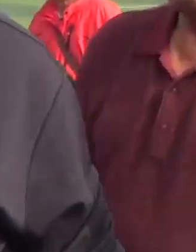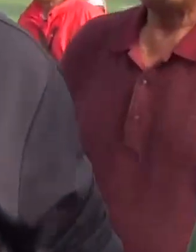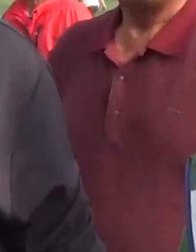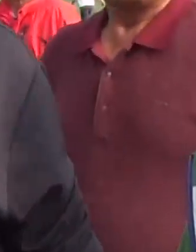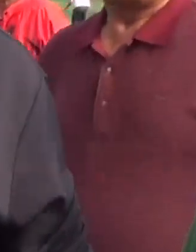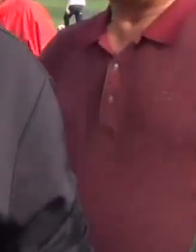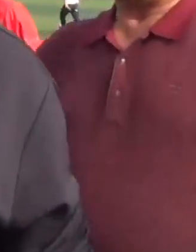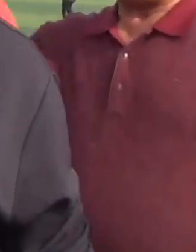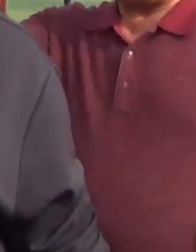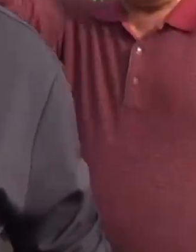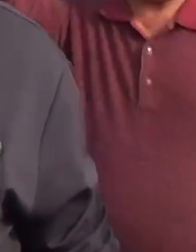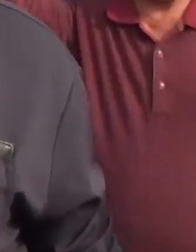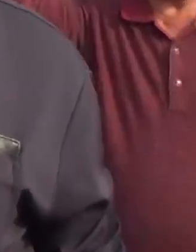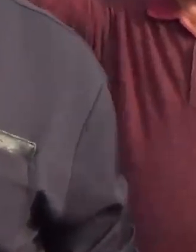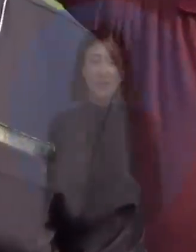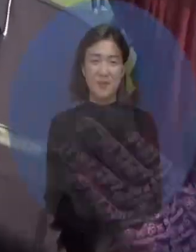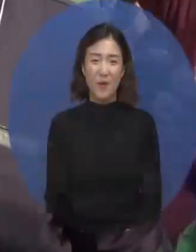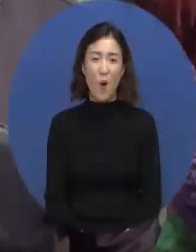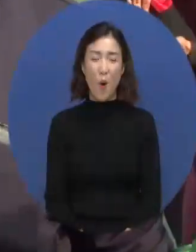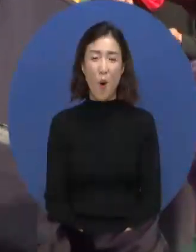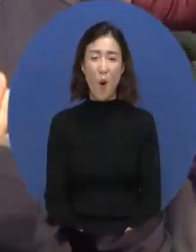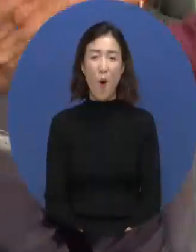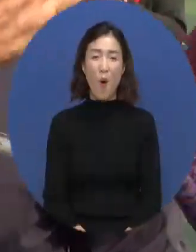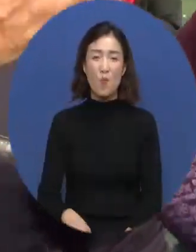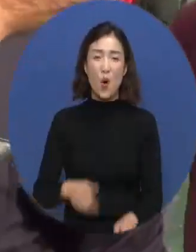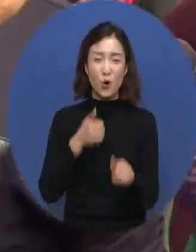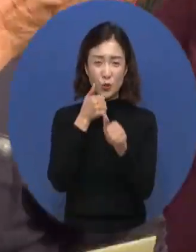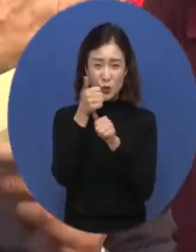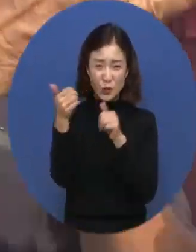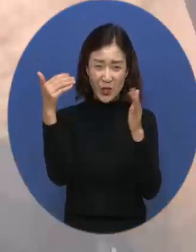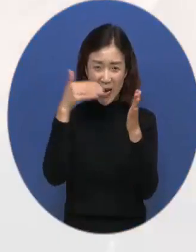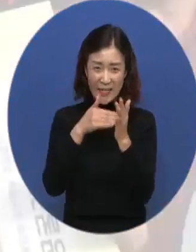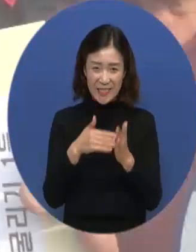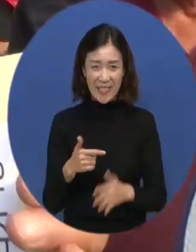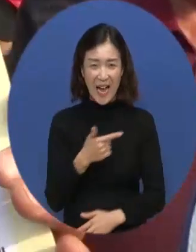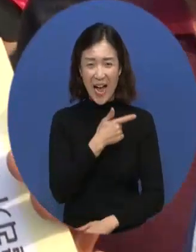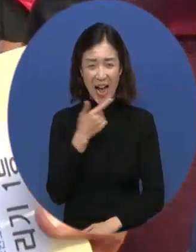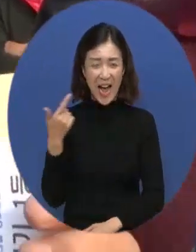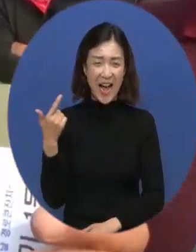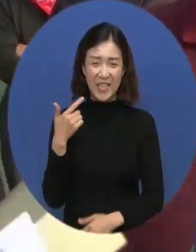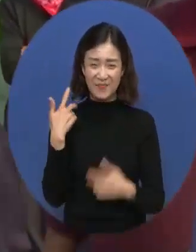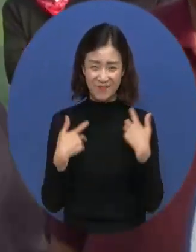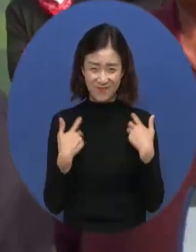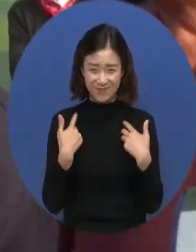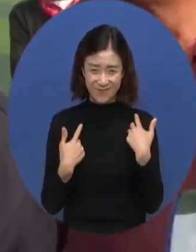날은 다 그냥 이해해 주세요. 꿈에서 웃음까지 아주 즐거우시겠는데요.